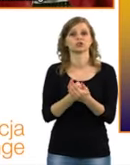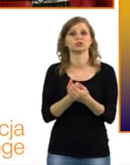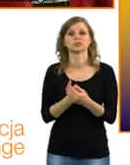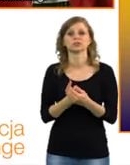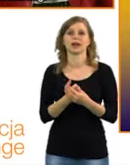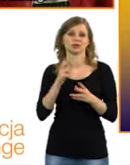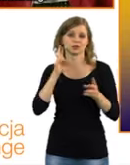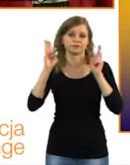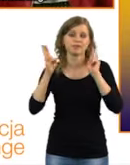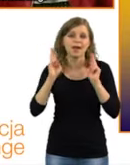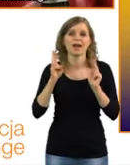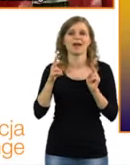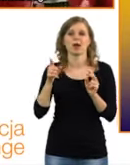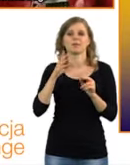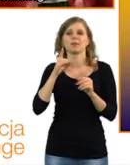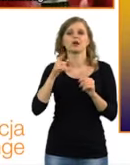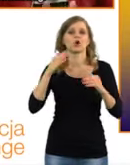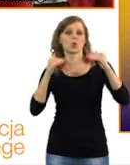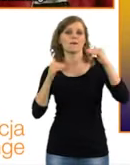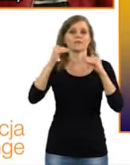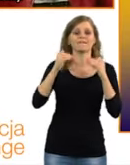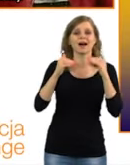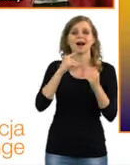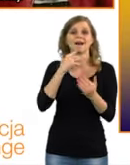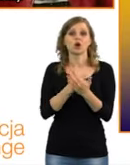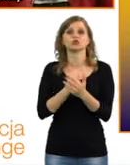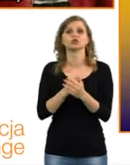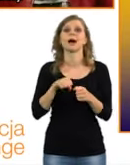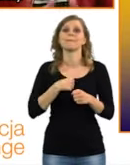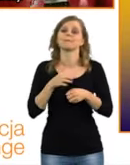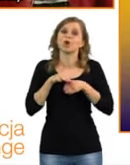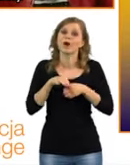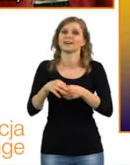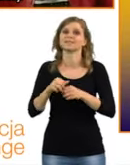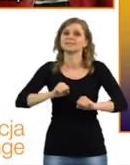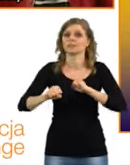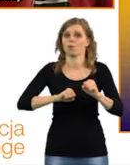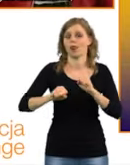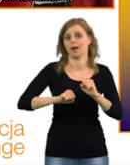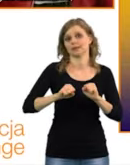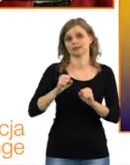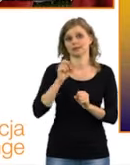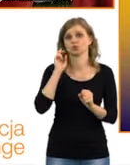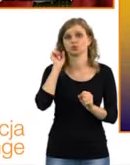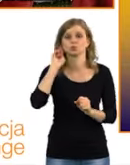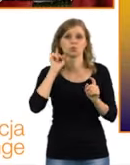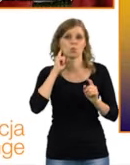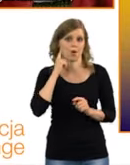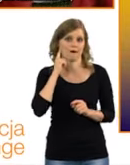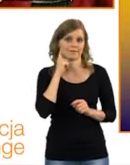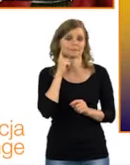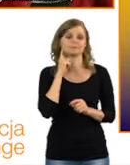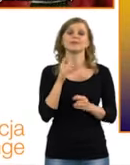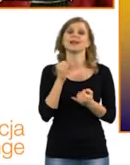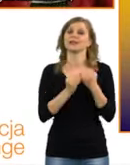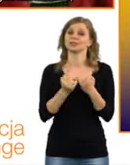wykorzystać ten zmysł równowagi do prowadzenia stymulacji słuchowej.